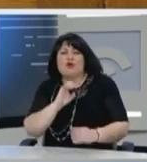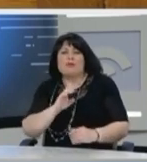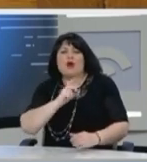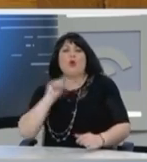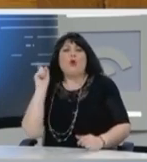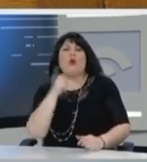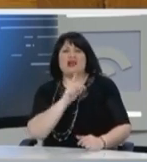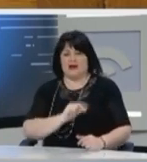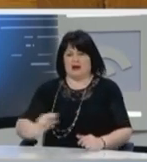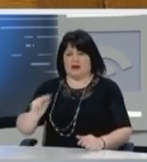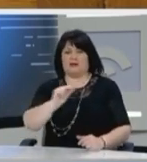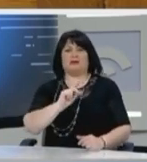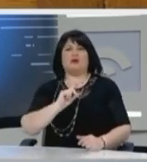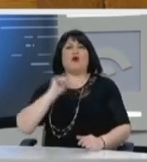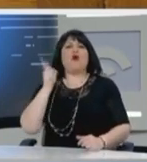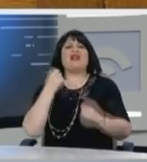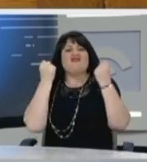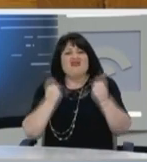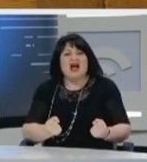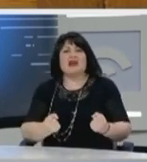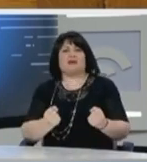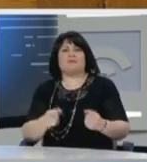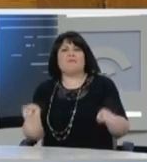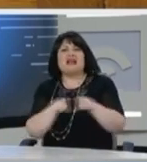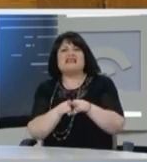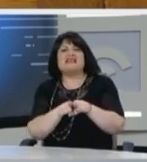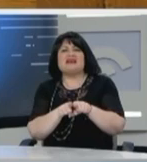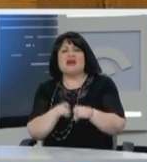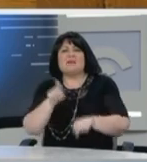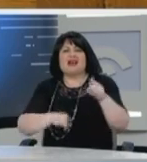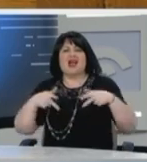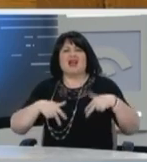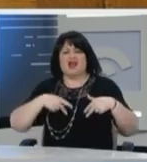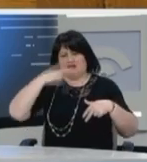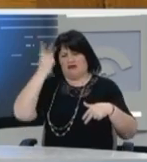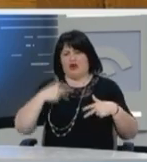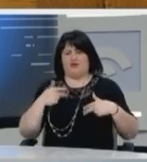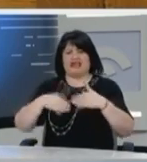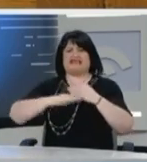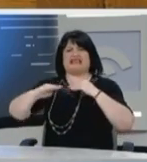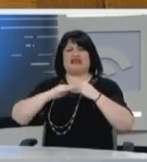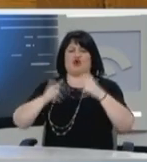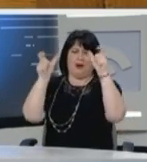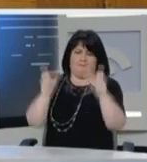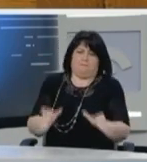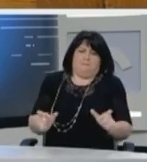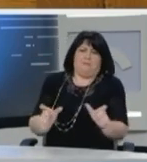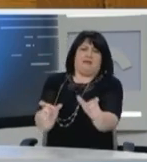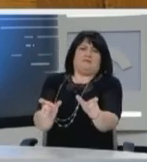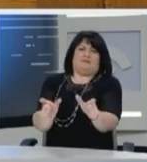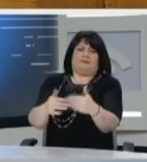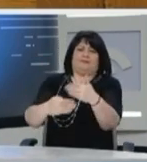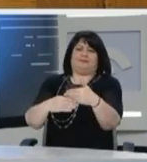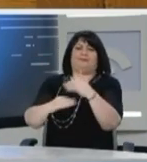Από κοινού αποδοχή των βαρών. Δεν δικαιούνται κάποια κράτη να κλείνουν σύνορα και να αφήνουν